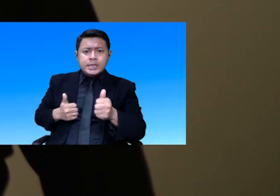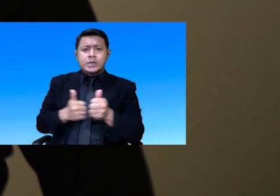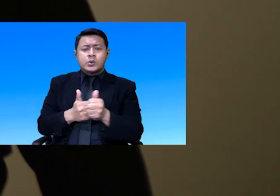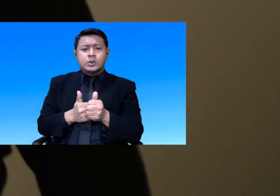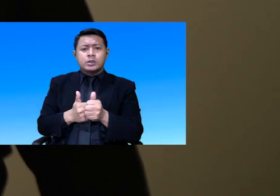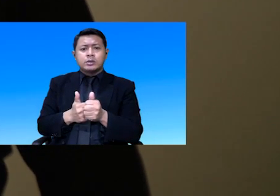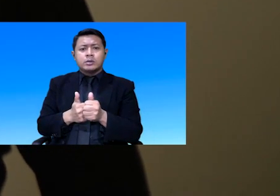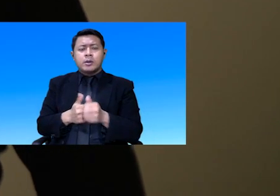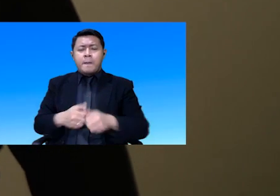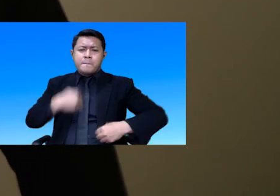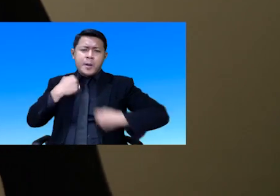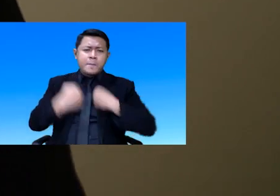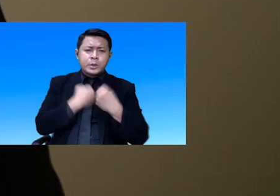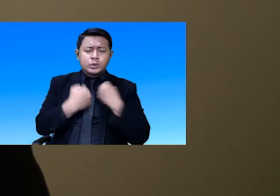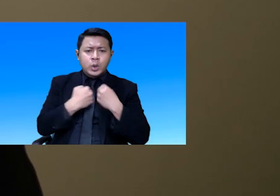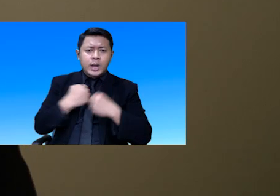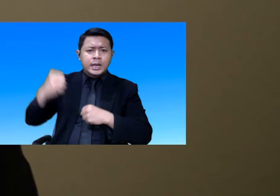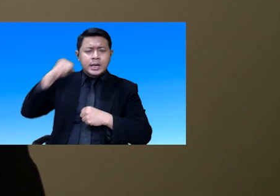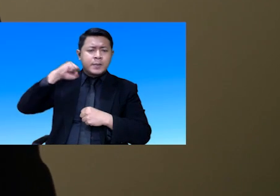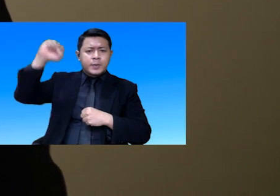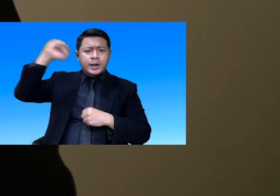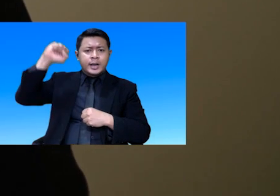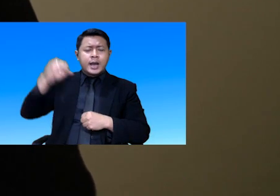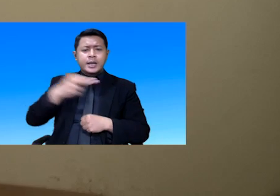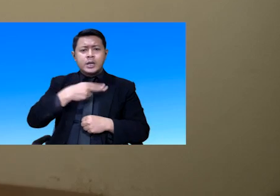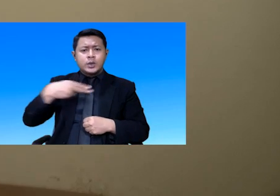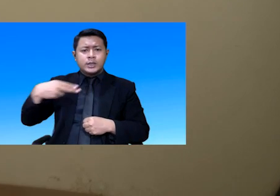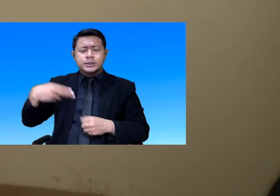dalam memperjuangkan kemerdekaan Indonesia.